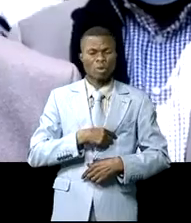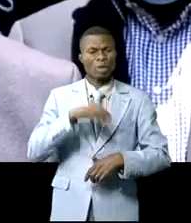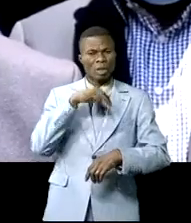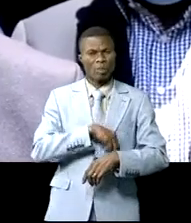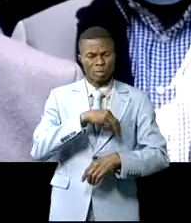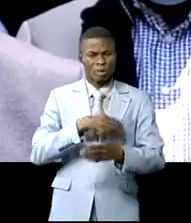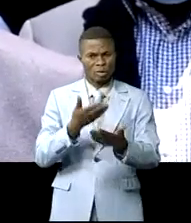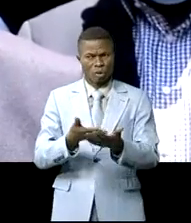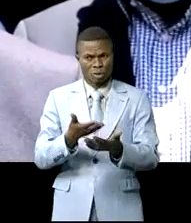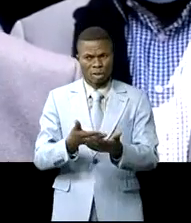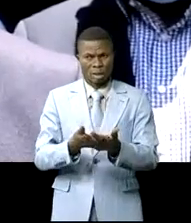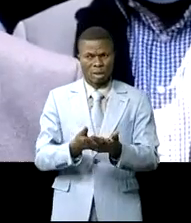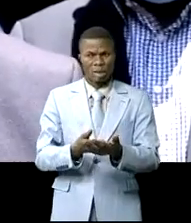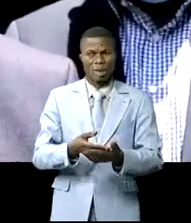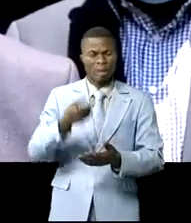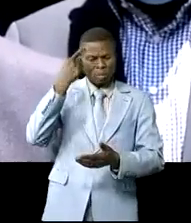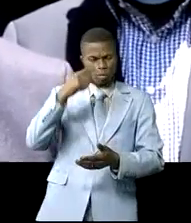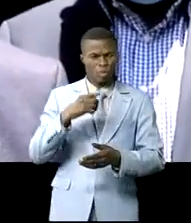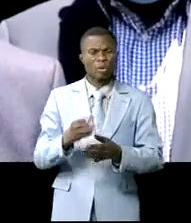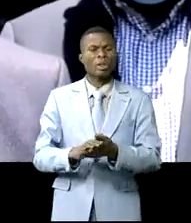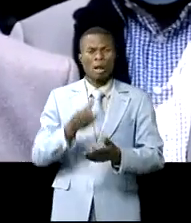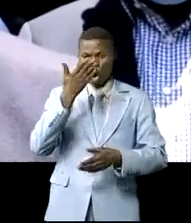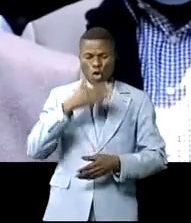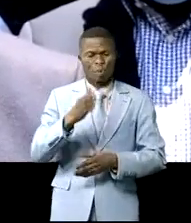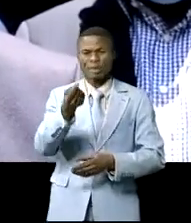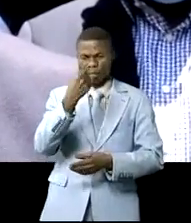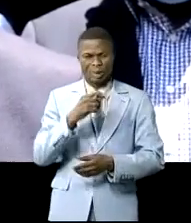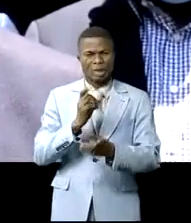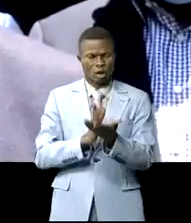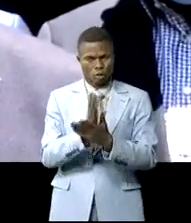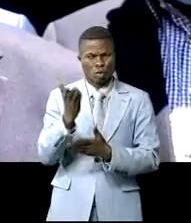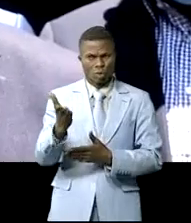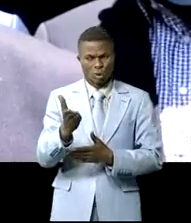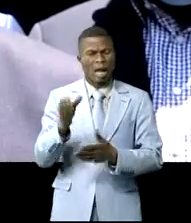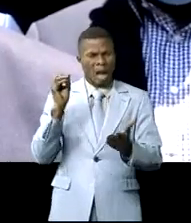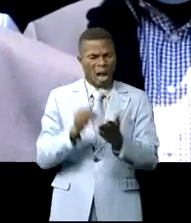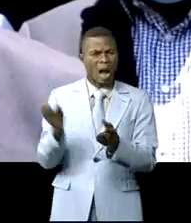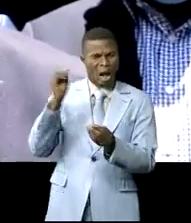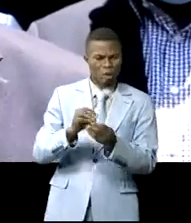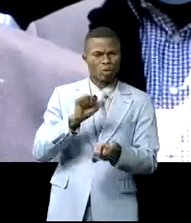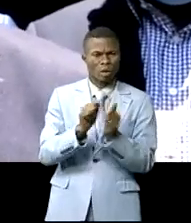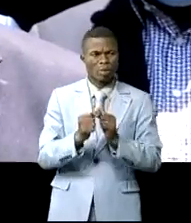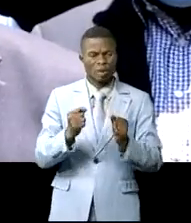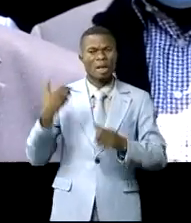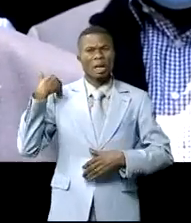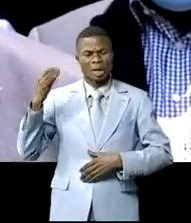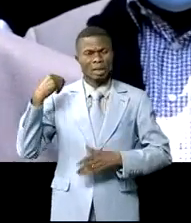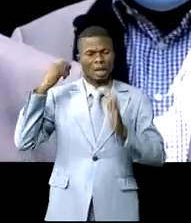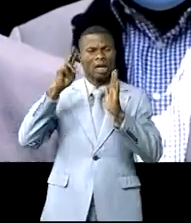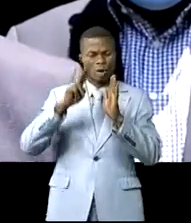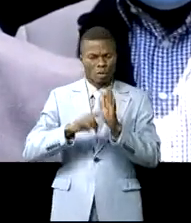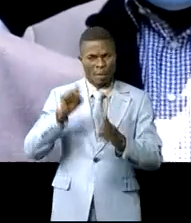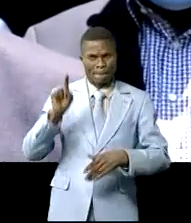ils sont traités, ils sont soignés. Il y a encore des efforts à faire, mais toujours est-il que l'État, le gouvernement